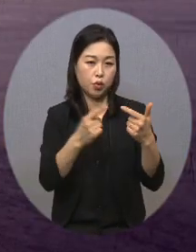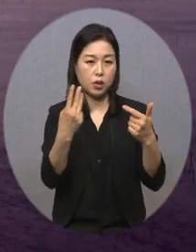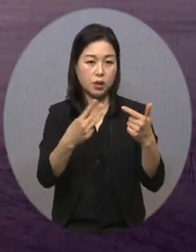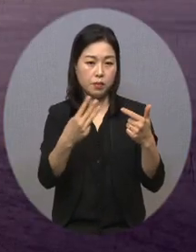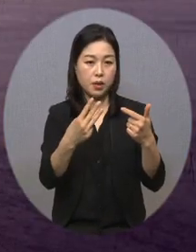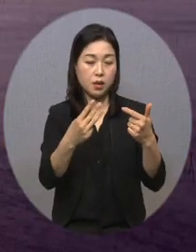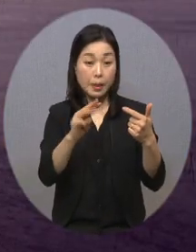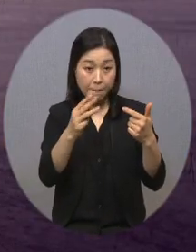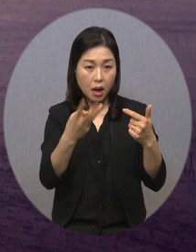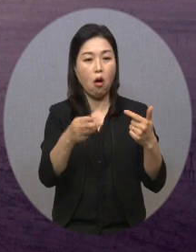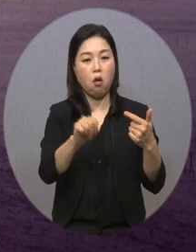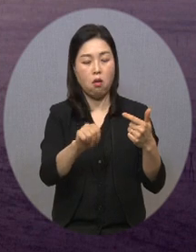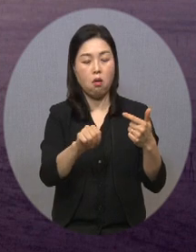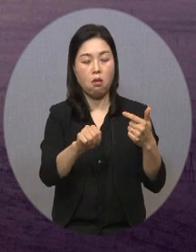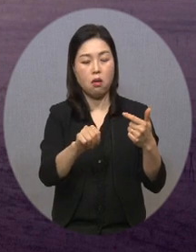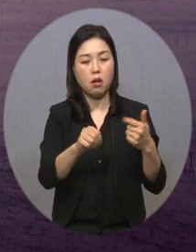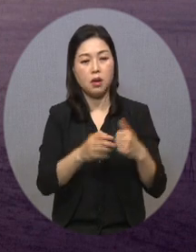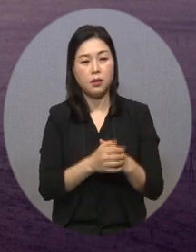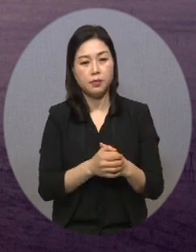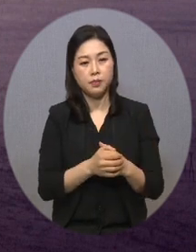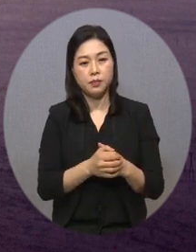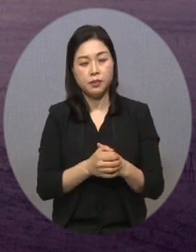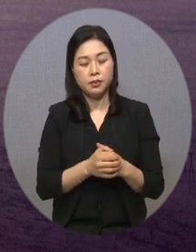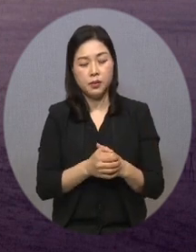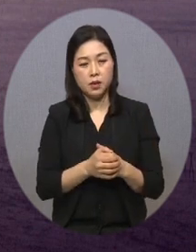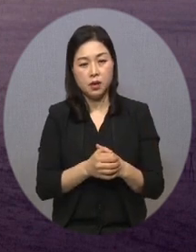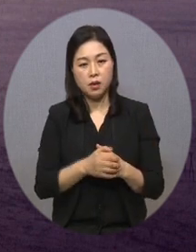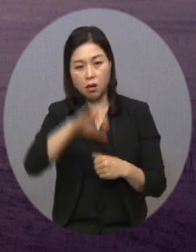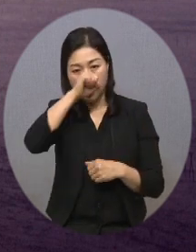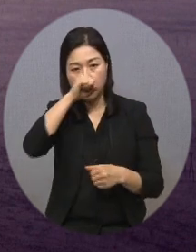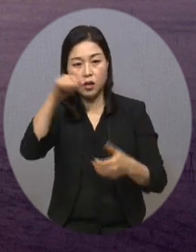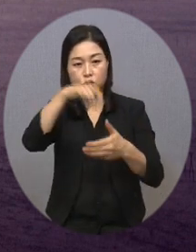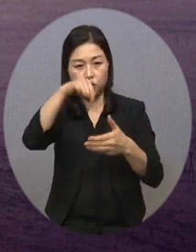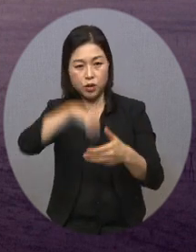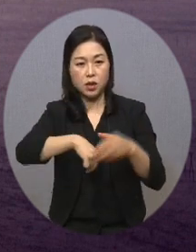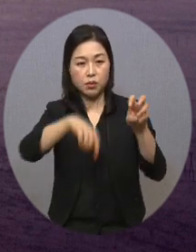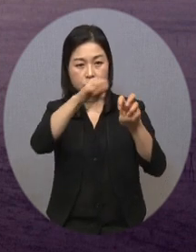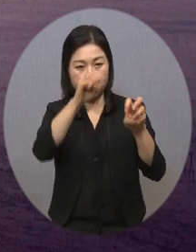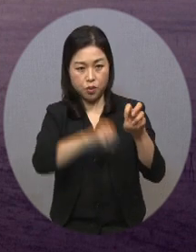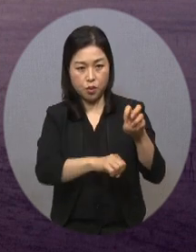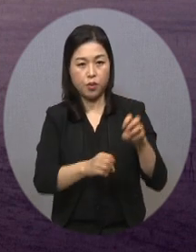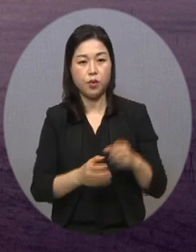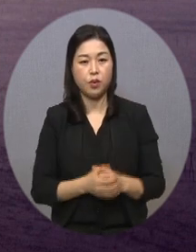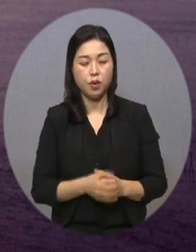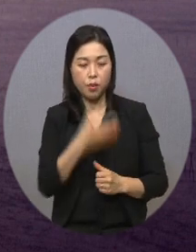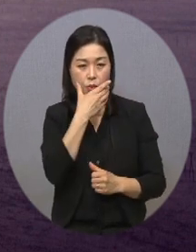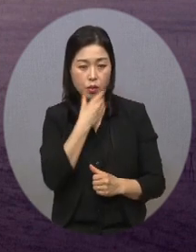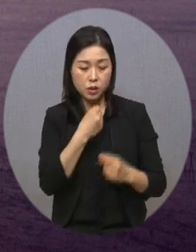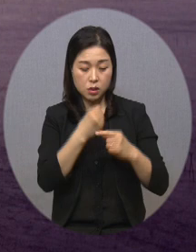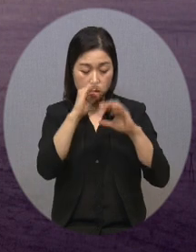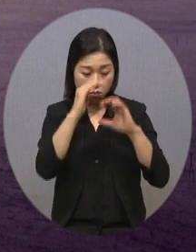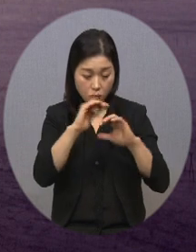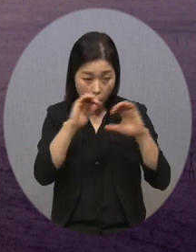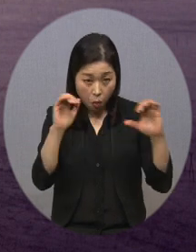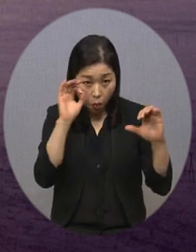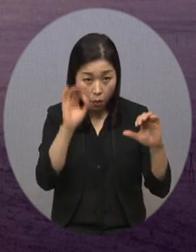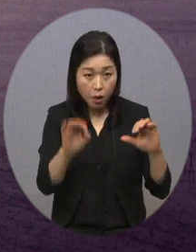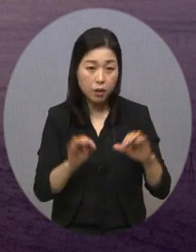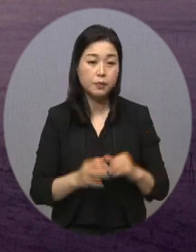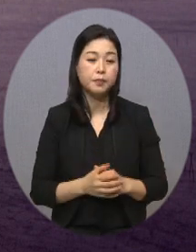300억 정도로 전체 약 30%를 차지하고 있는데요. 사실은 복지 내용 자체가